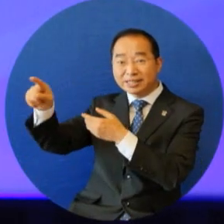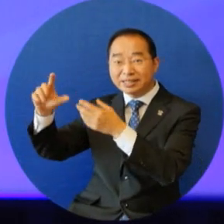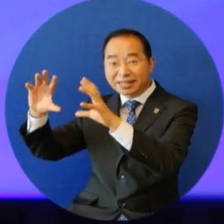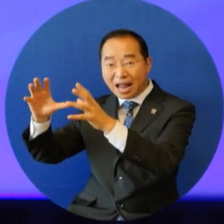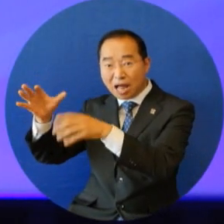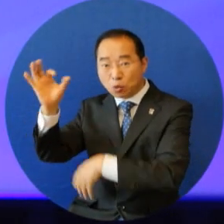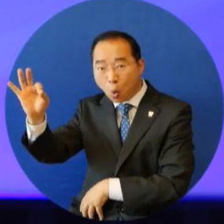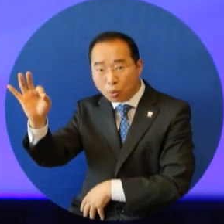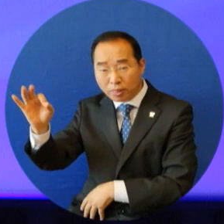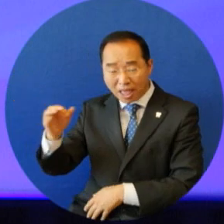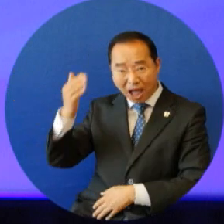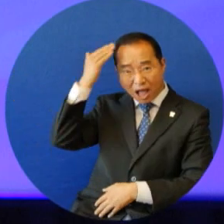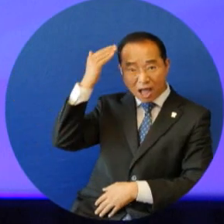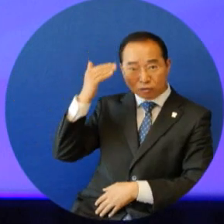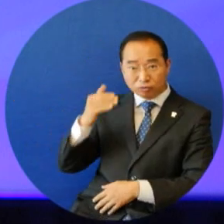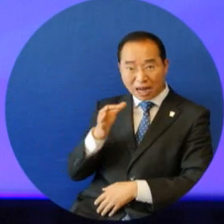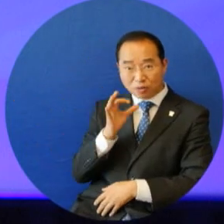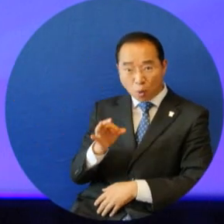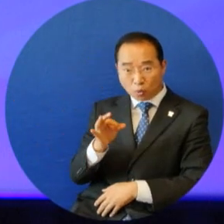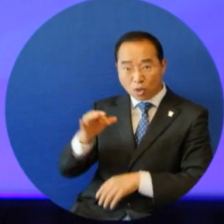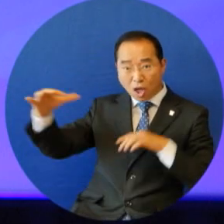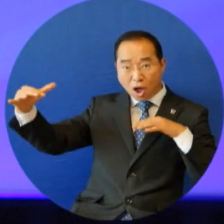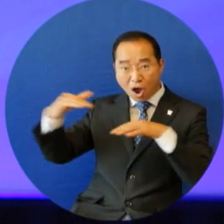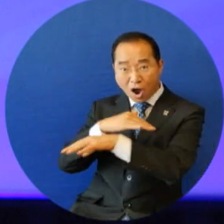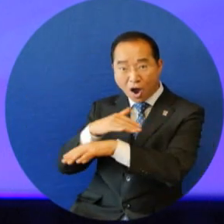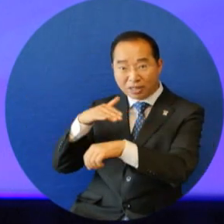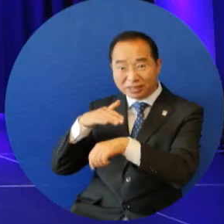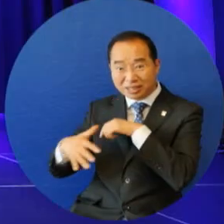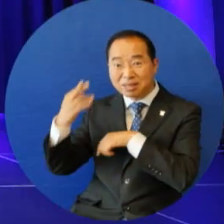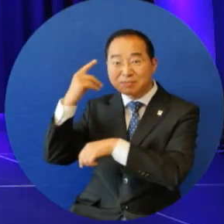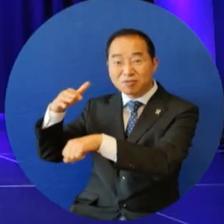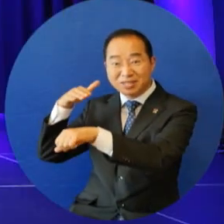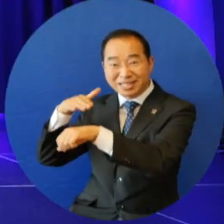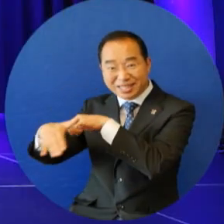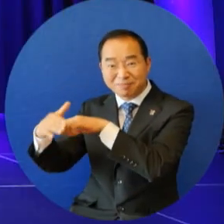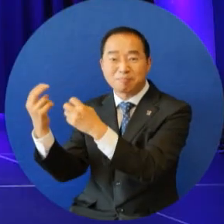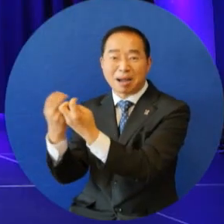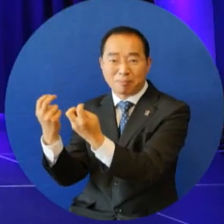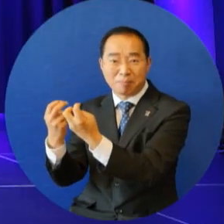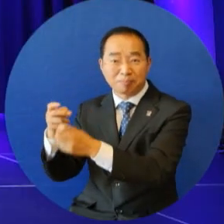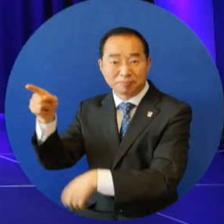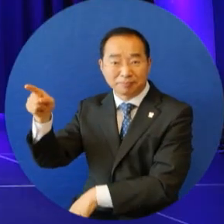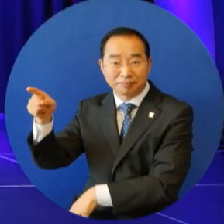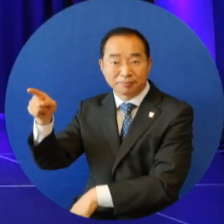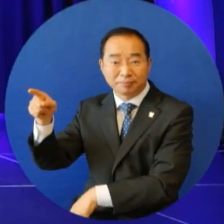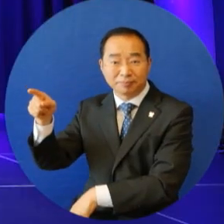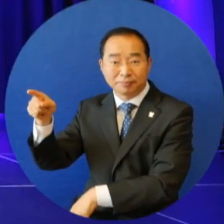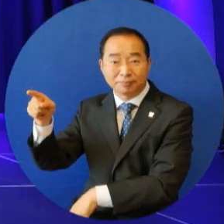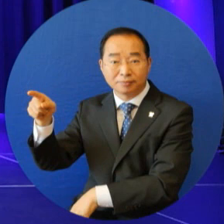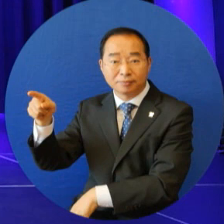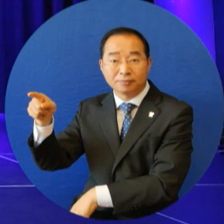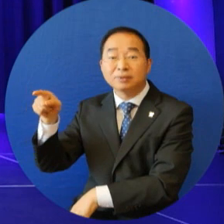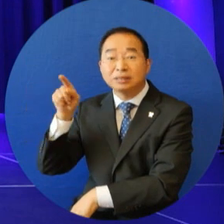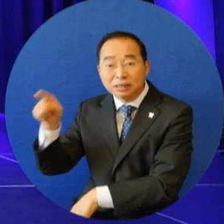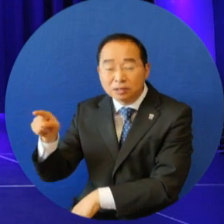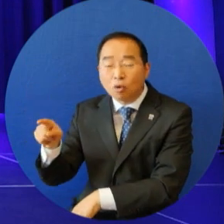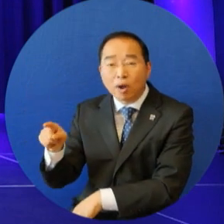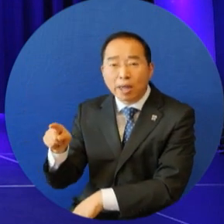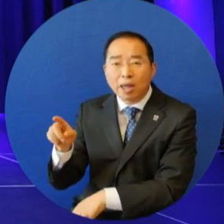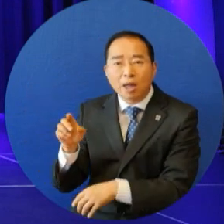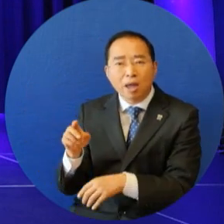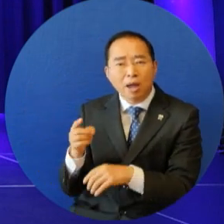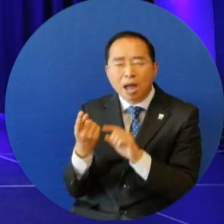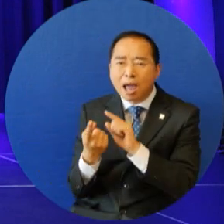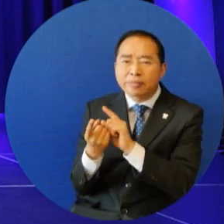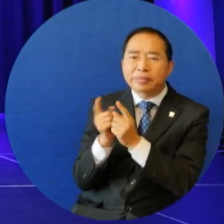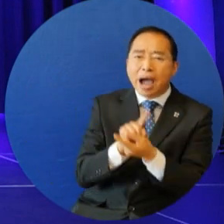스위프트라는 미국 주도의 교환 시스템을 쓰고 있습니다. 그런데 앞으로는 이 스위프트에